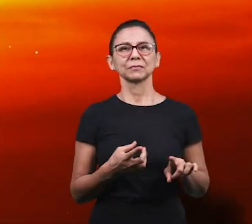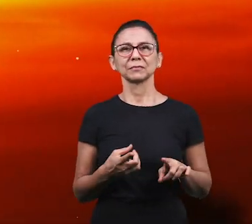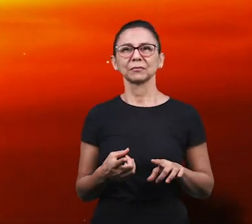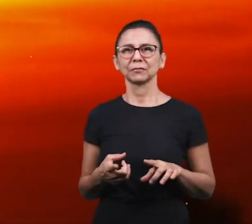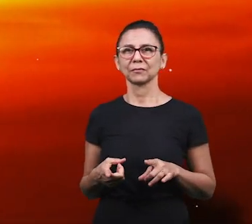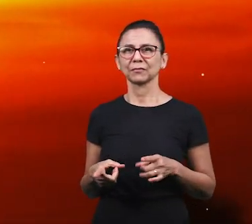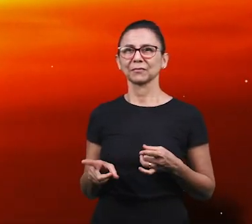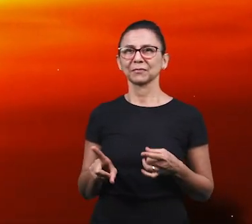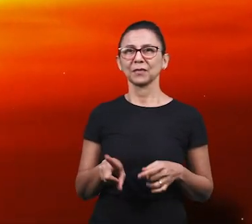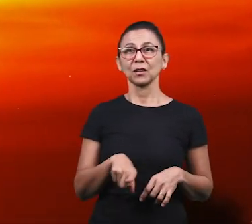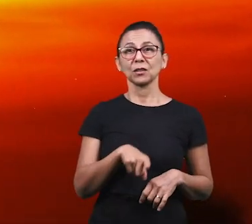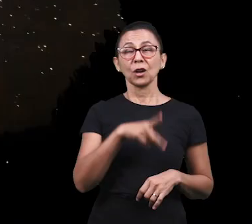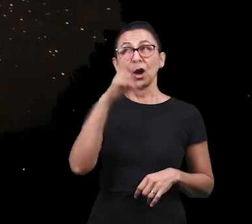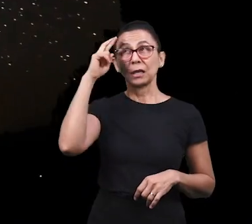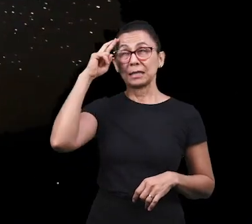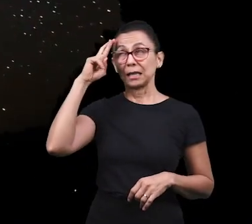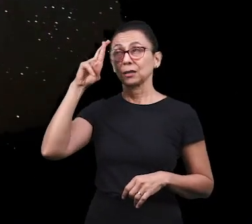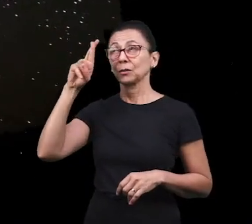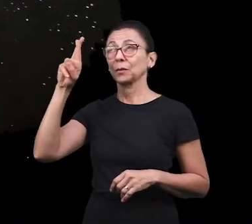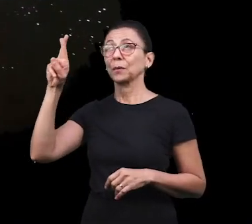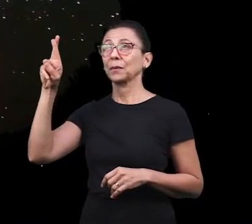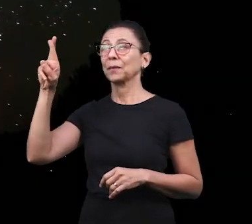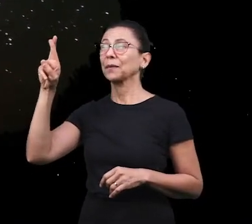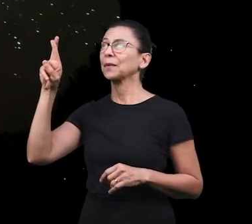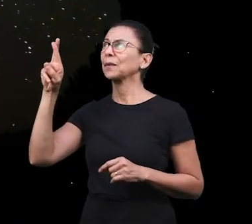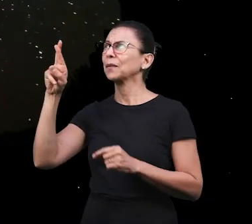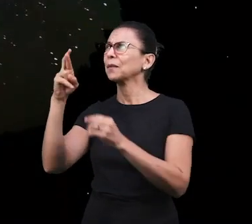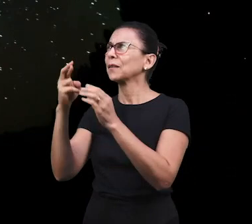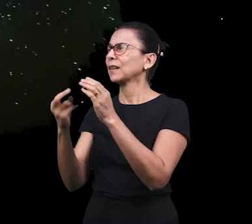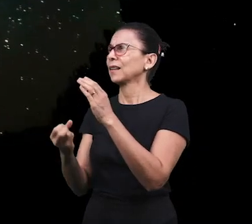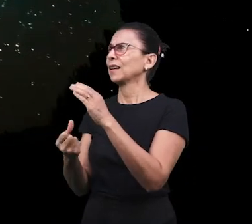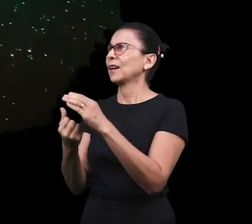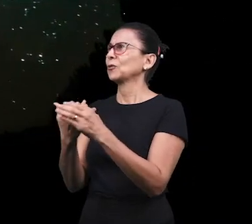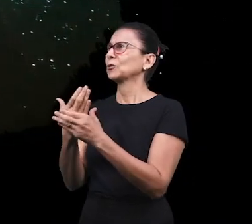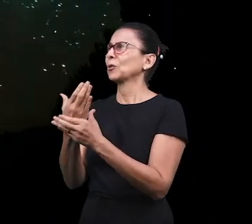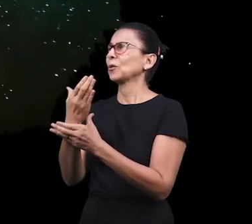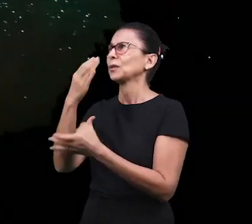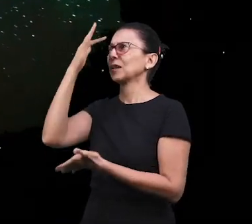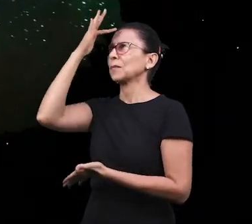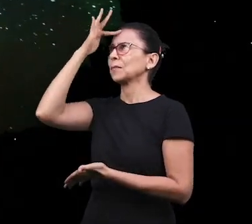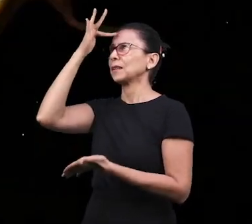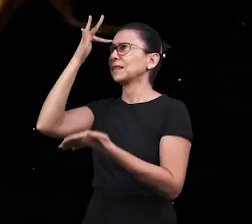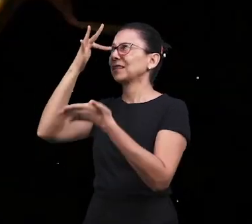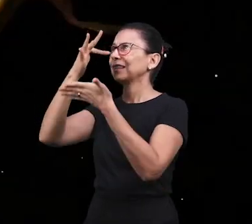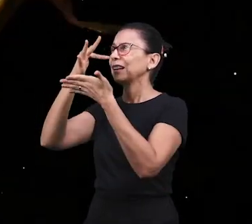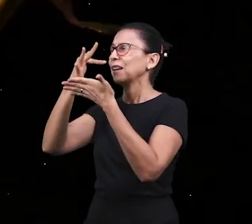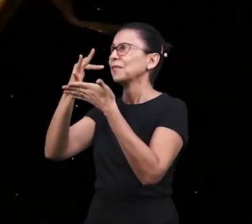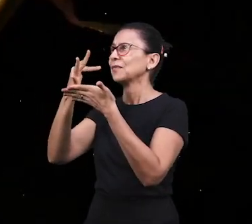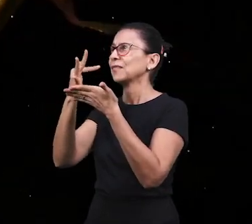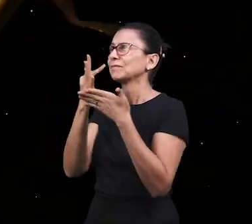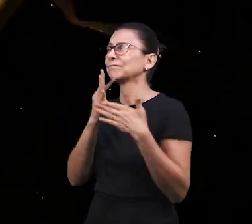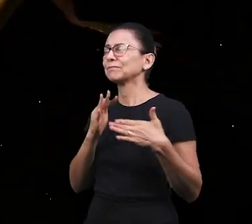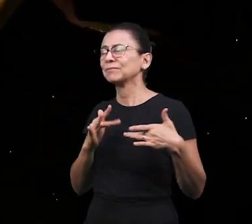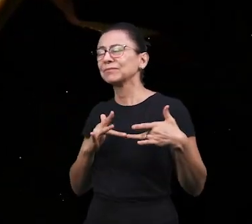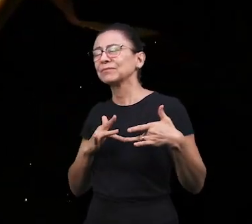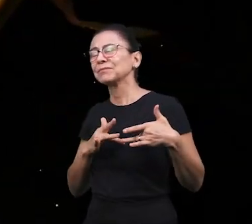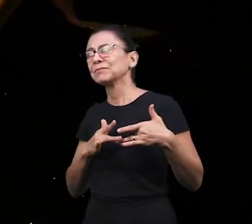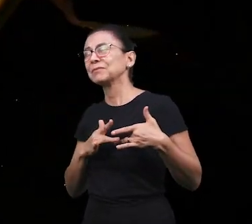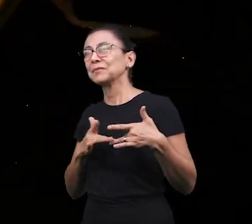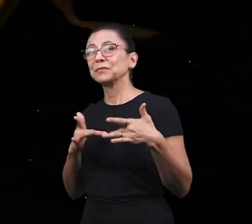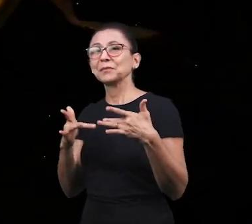feliz. Te amo, ó Senhor, autor da